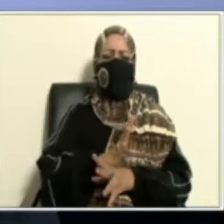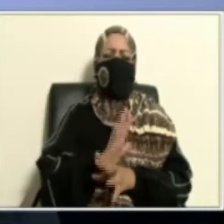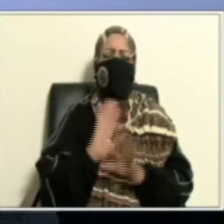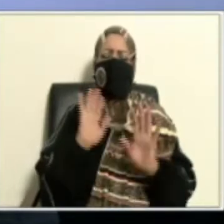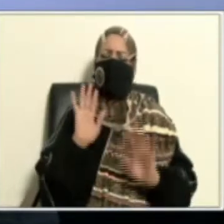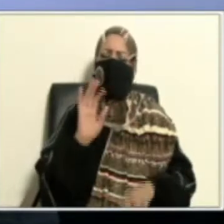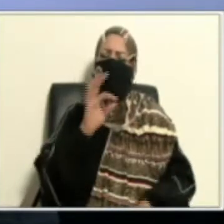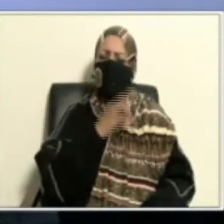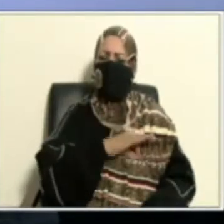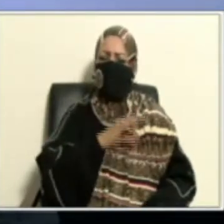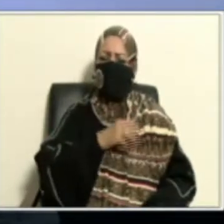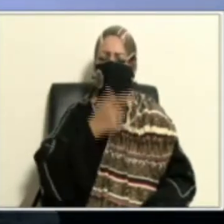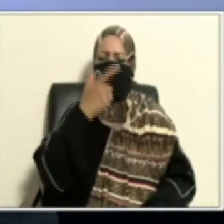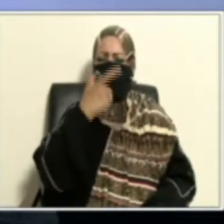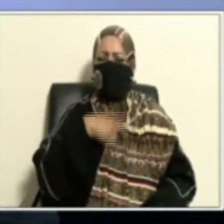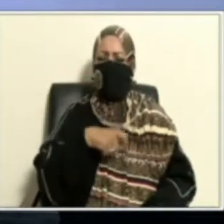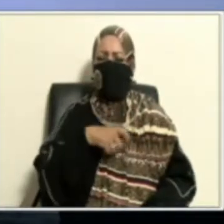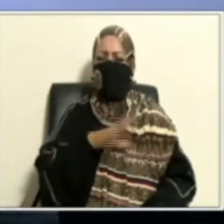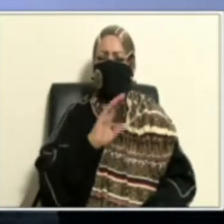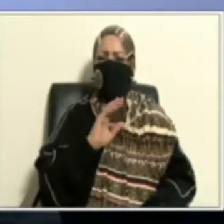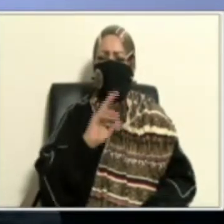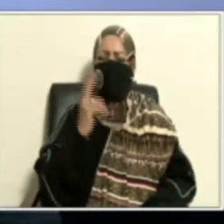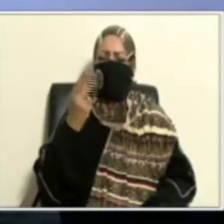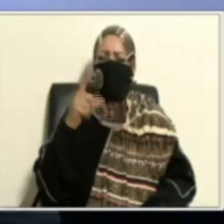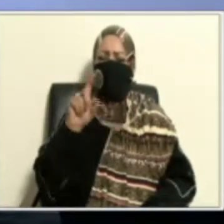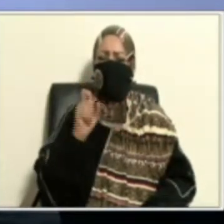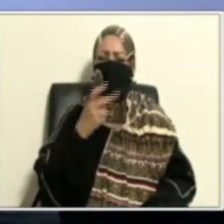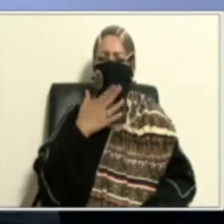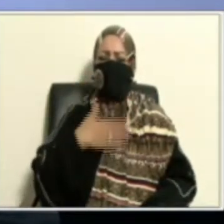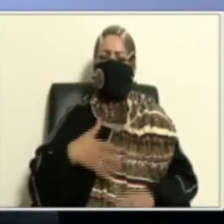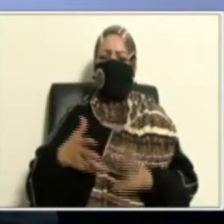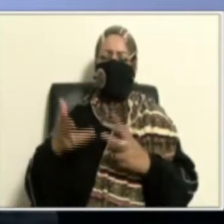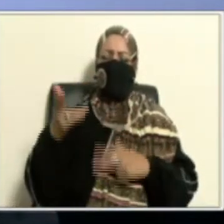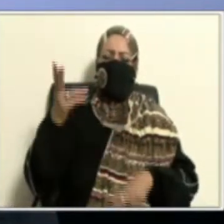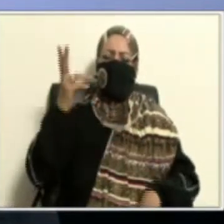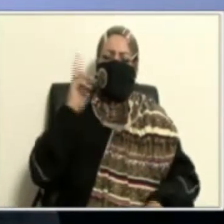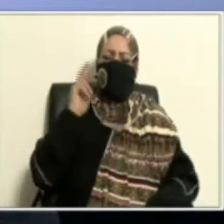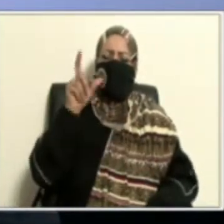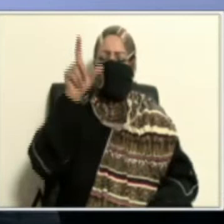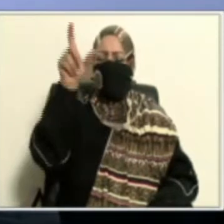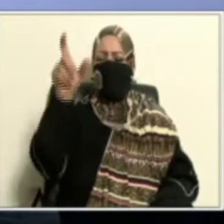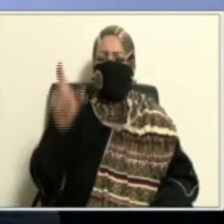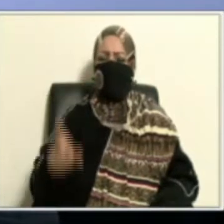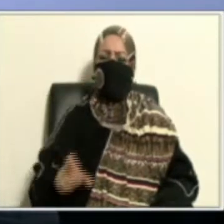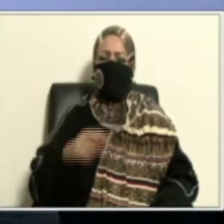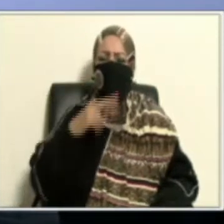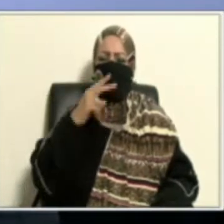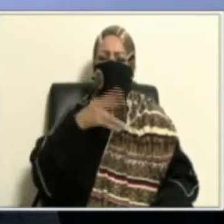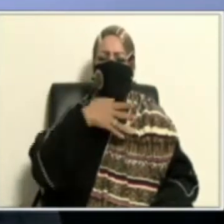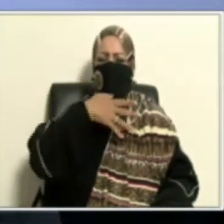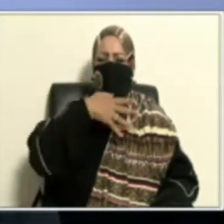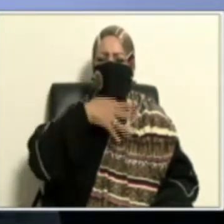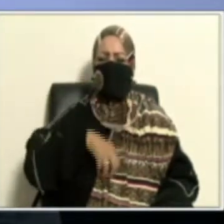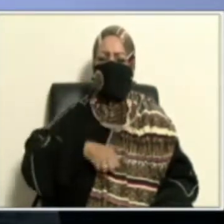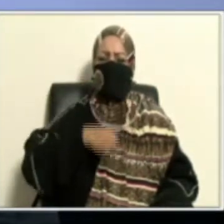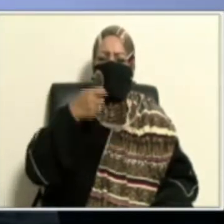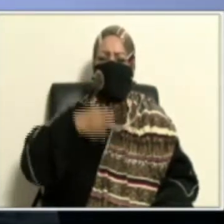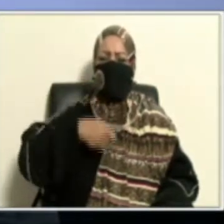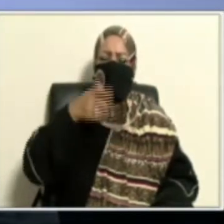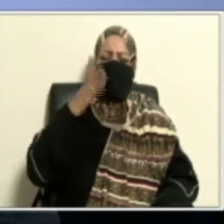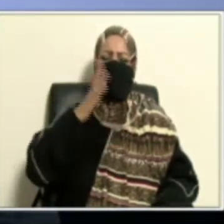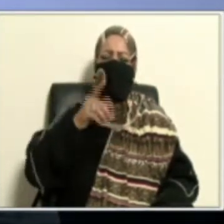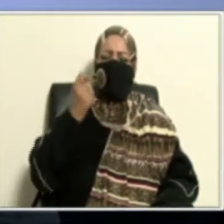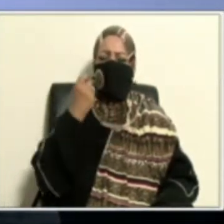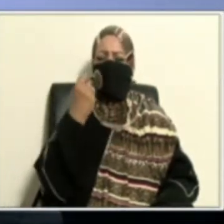صلى الله عليه وسلم دينارا فقال له اشتري لي به شاتا، فجاء عروة